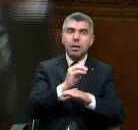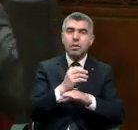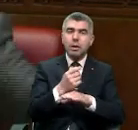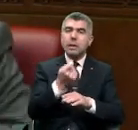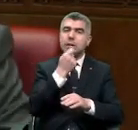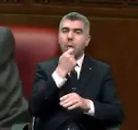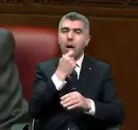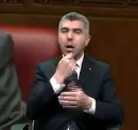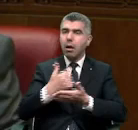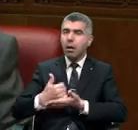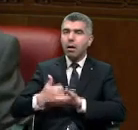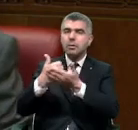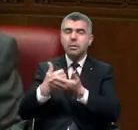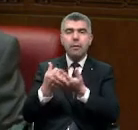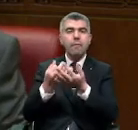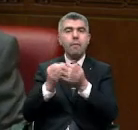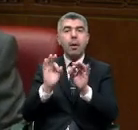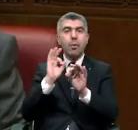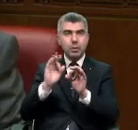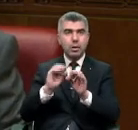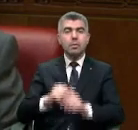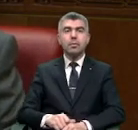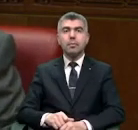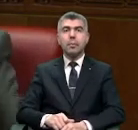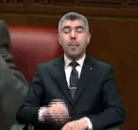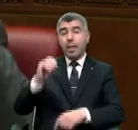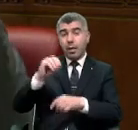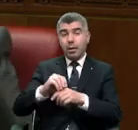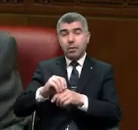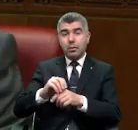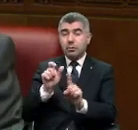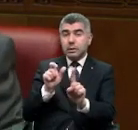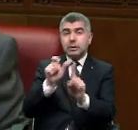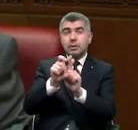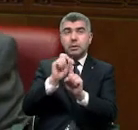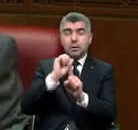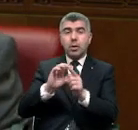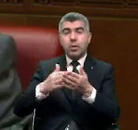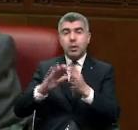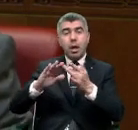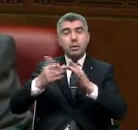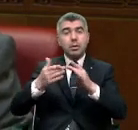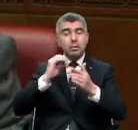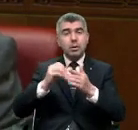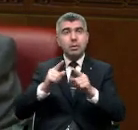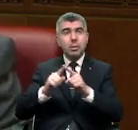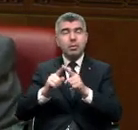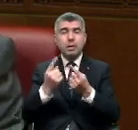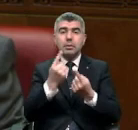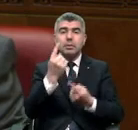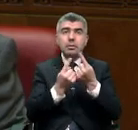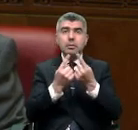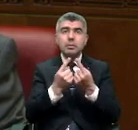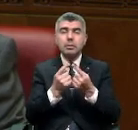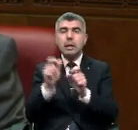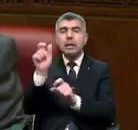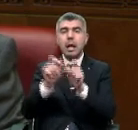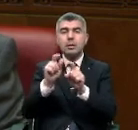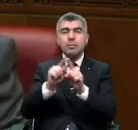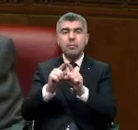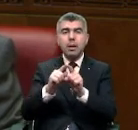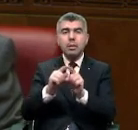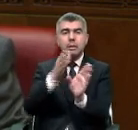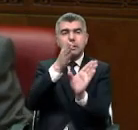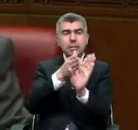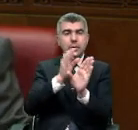وإتاحة الأدوية النفسية والولوج لهذه المؤسسات الصحية، كذلك ترشيد الحكامة وتحسين جودة المعلومات ومحاربة وصم الأشخاص